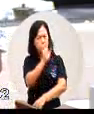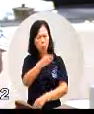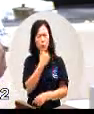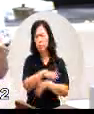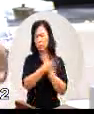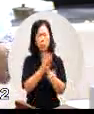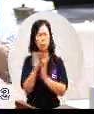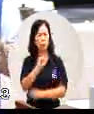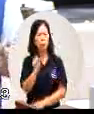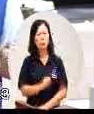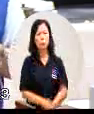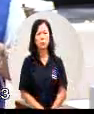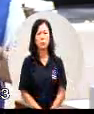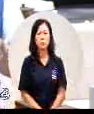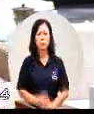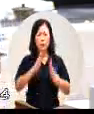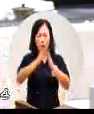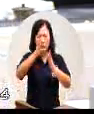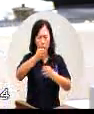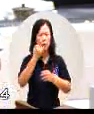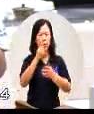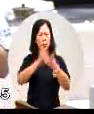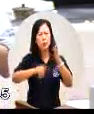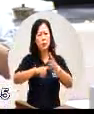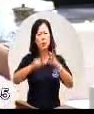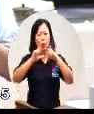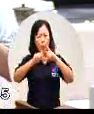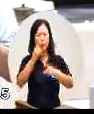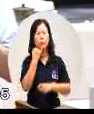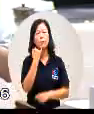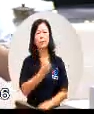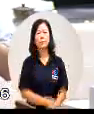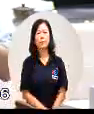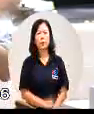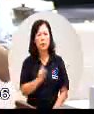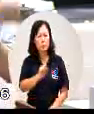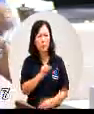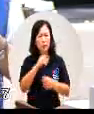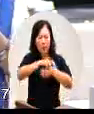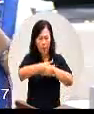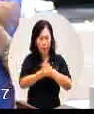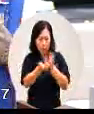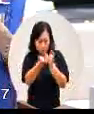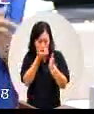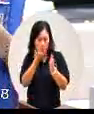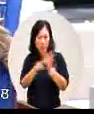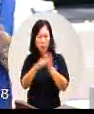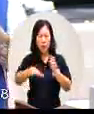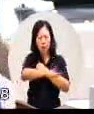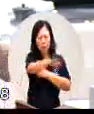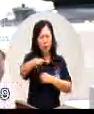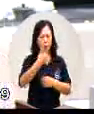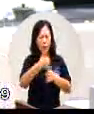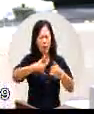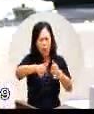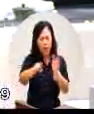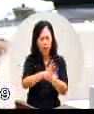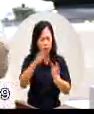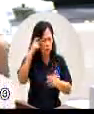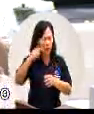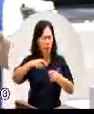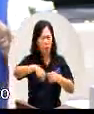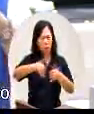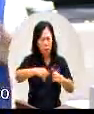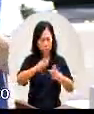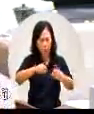哦，市长，啊，你要简单回复一下看怎样？哦，包括头前我讲广场的 A C 路面歹啊，讲要叫一个